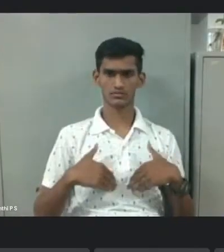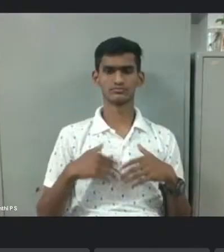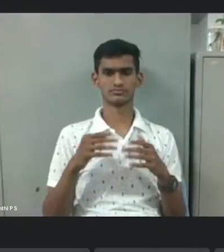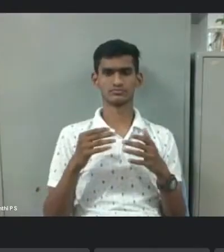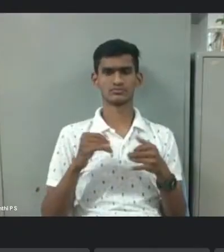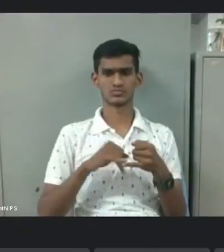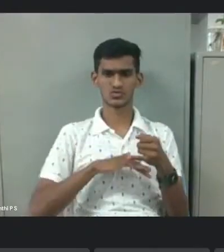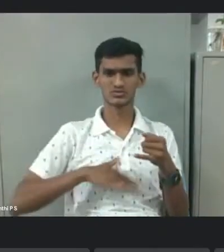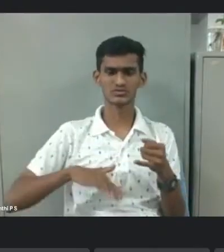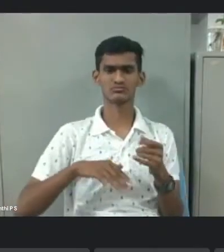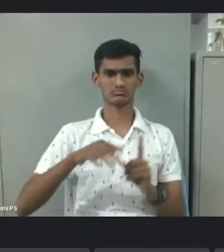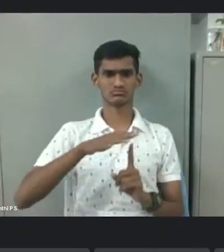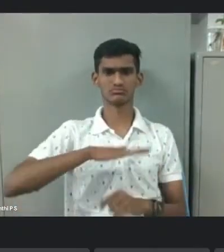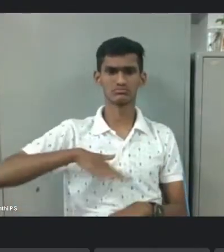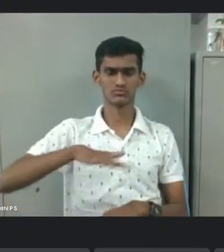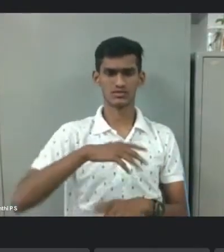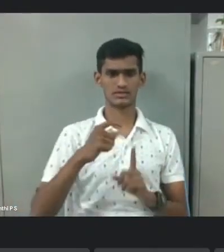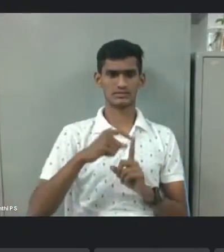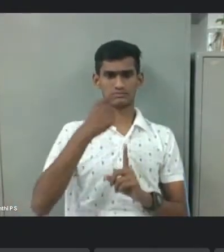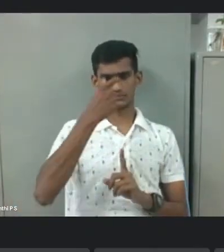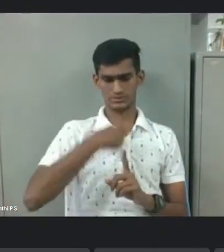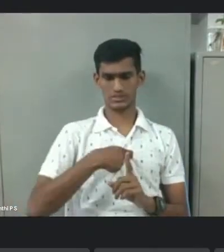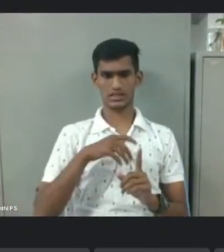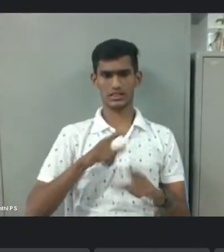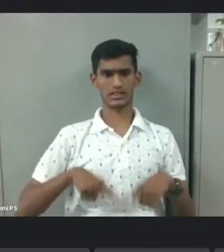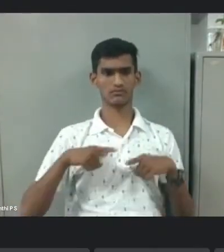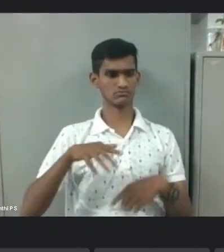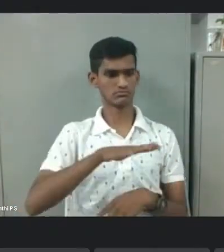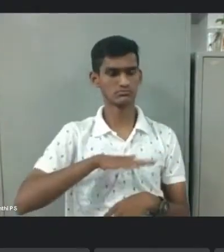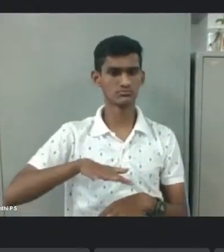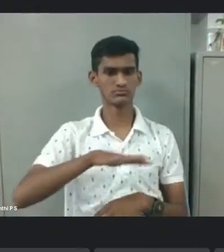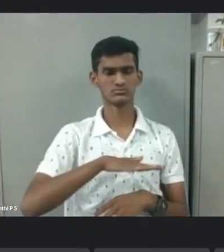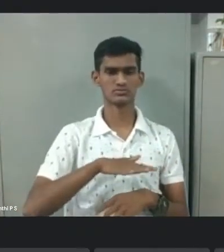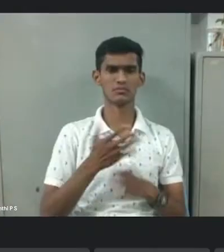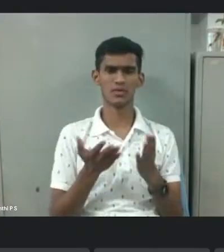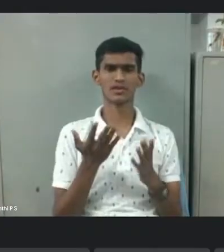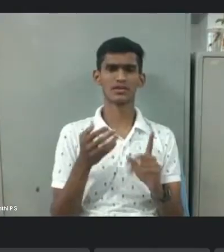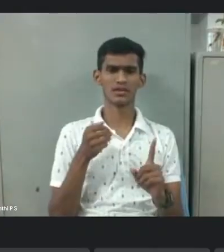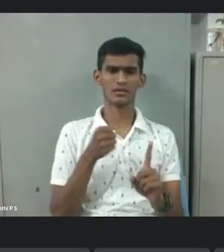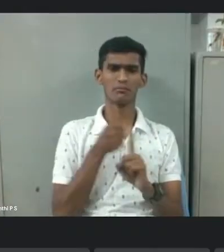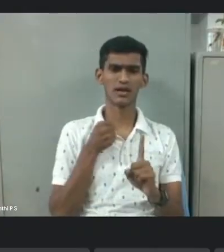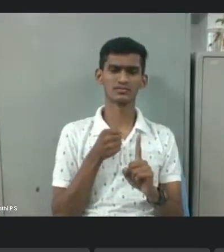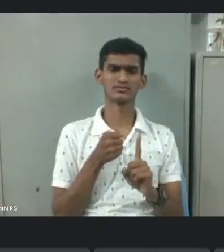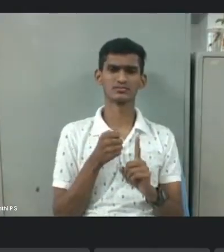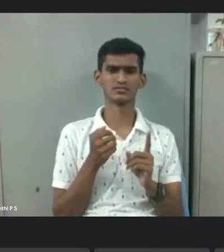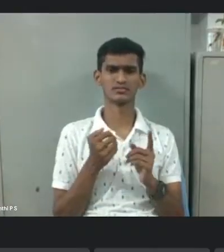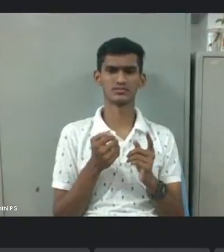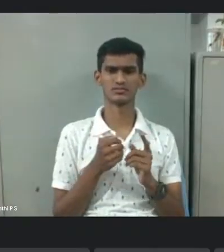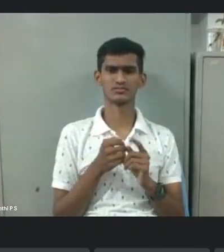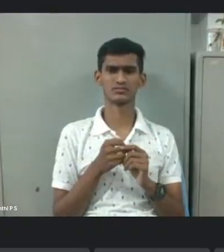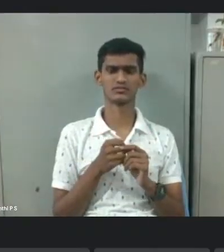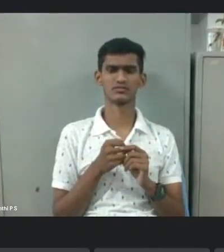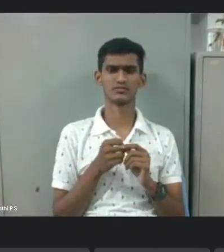സാമൂഹിക ചുറ്റുപാടുകളും പേഴ്സണൽ ചുറ്റുപാടുകളും എല്ലാം വളരെയധികം അതിനെ അഫക്റ്റ് ചെയ്യുകയും ചെയ്യും. അപ്പോൾ ഒരു